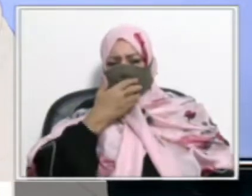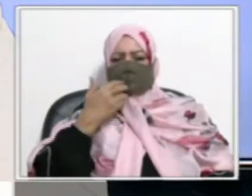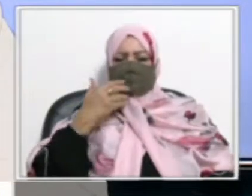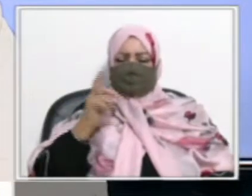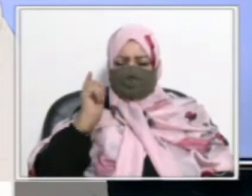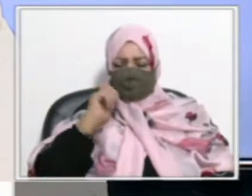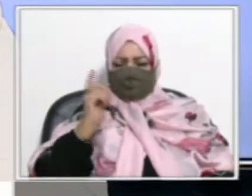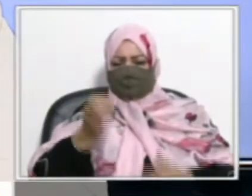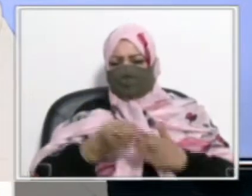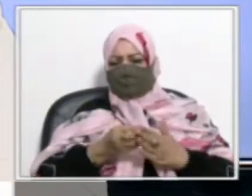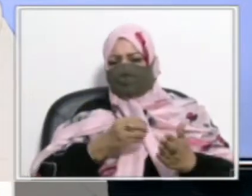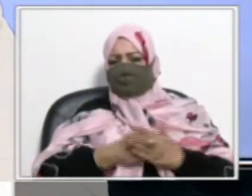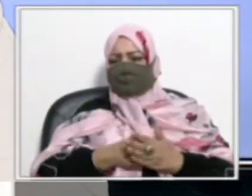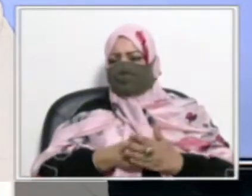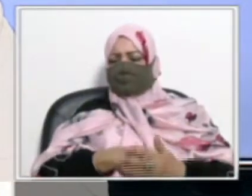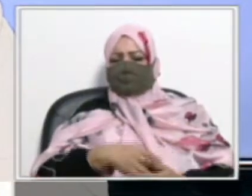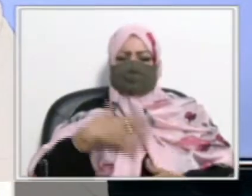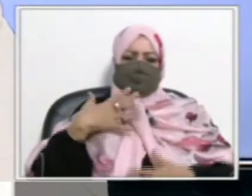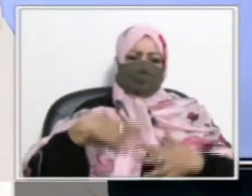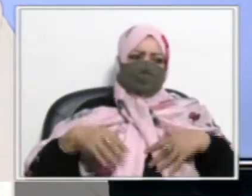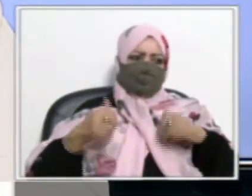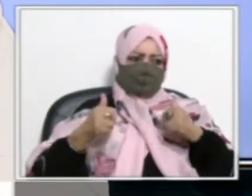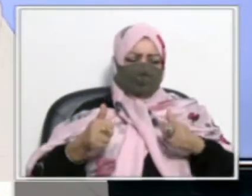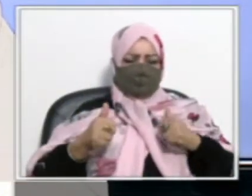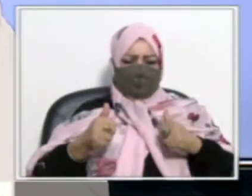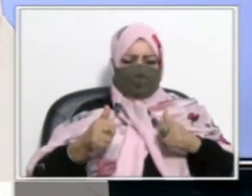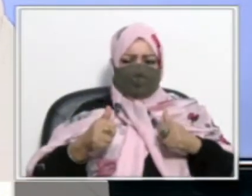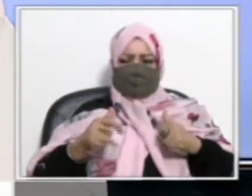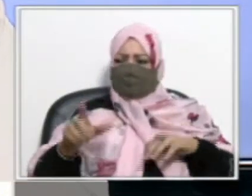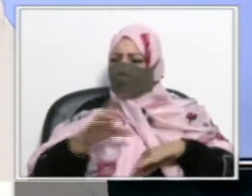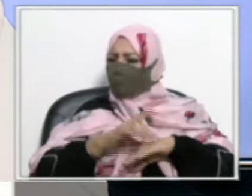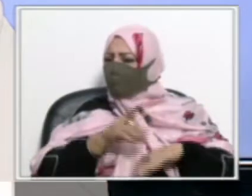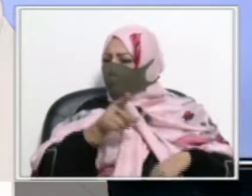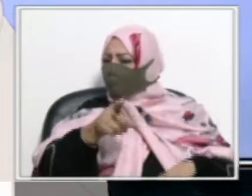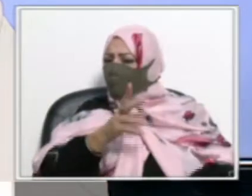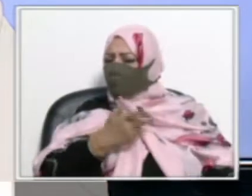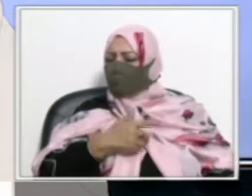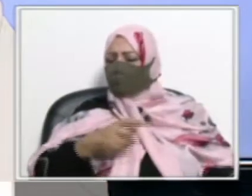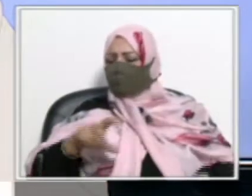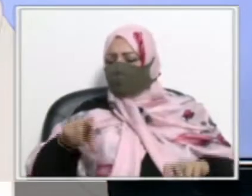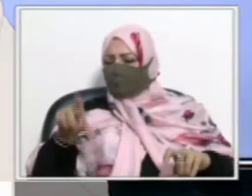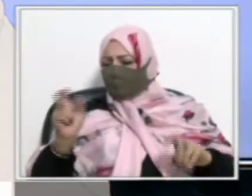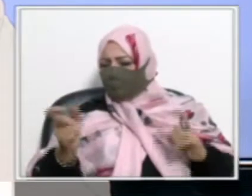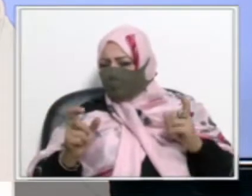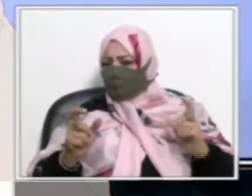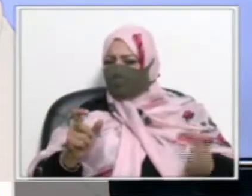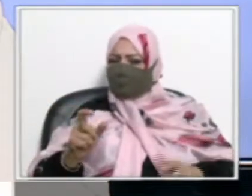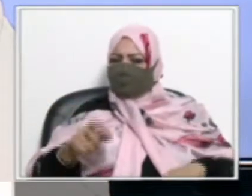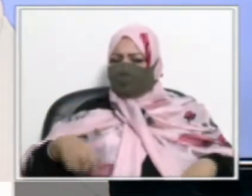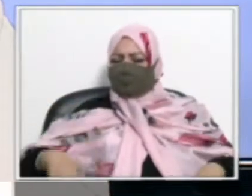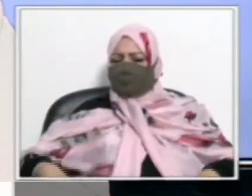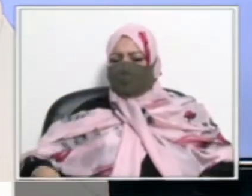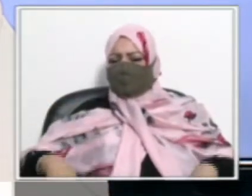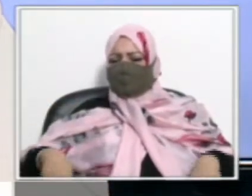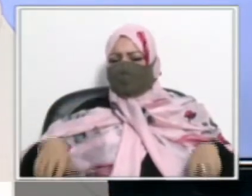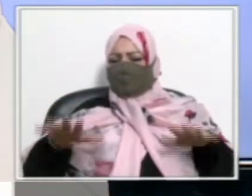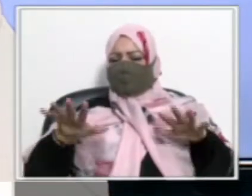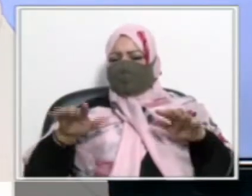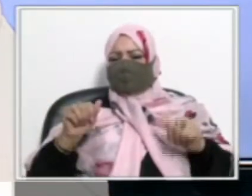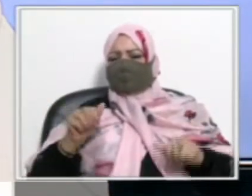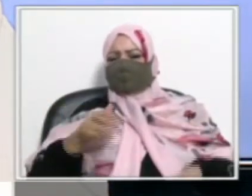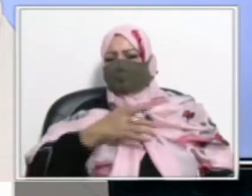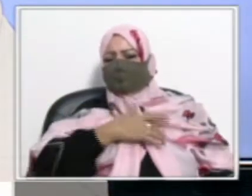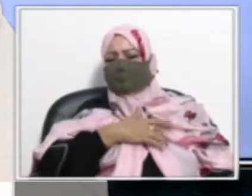وغيرها القلب وغيره أحيانا يشعر بنفسه تحسن، ولكن الطبيب يرى أنه لا يحل له الصوم، فسل